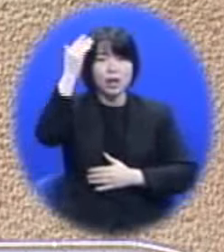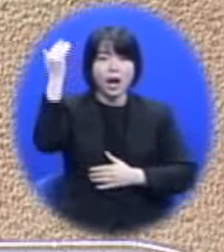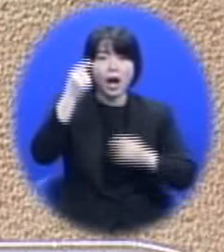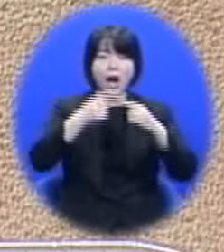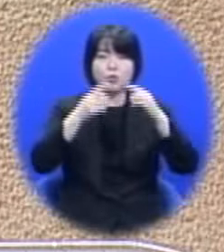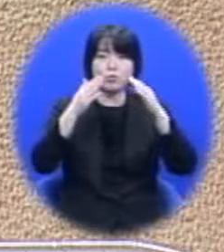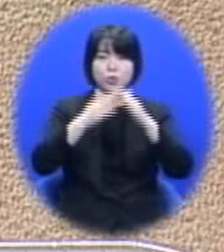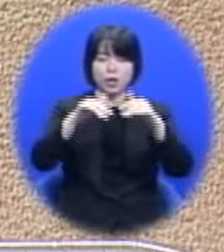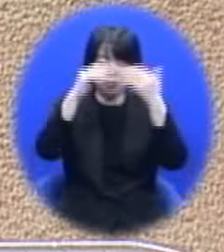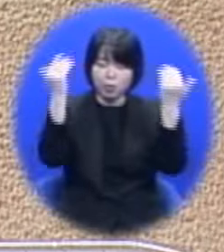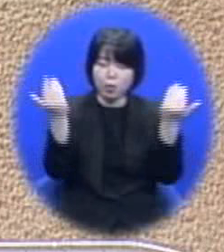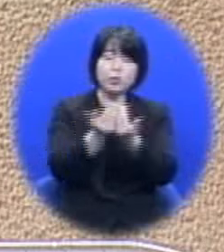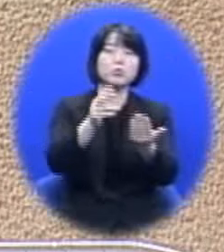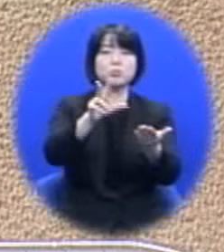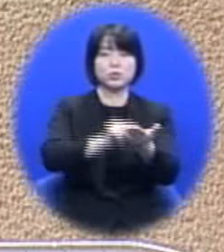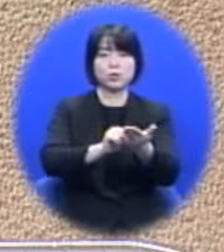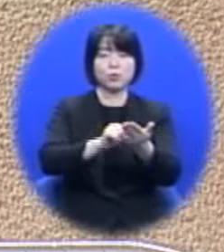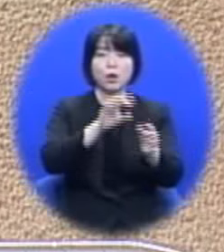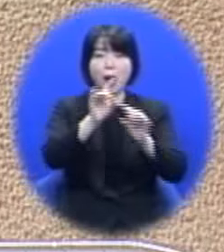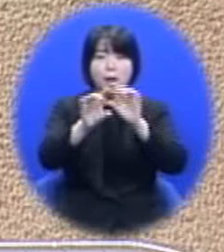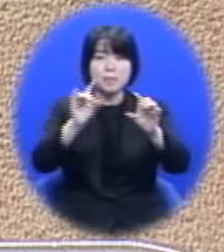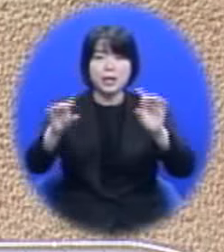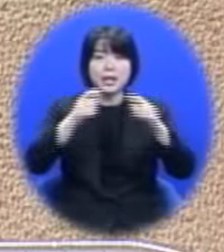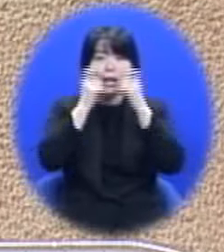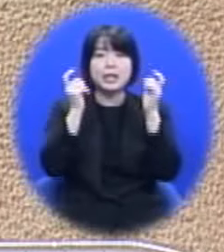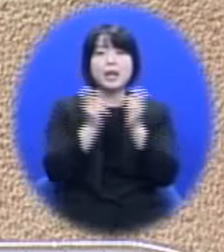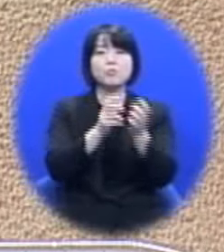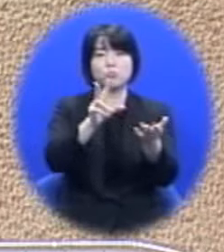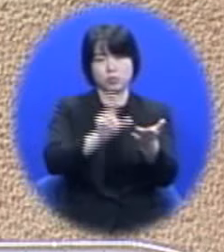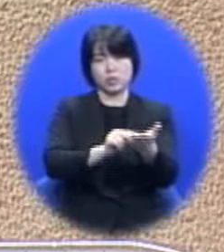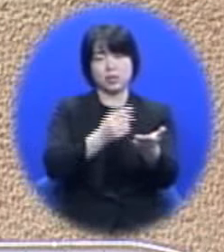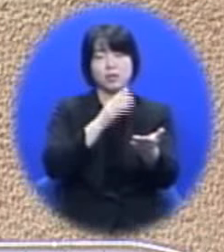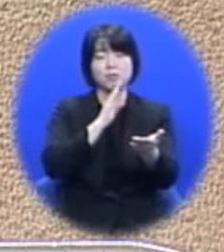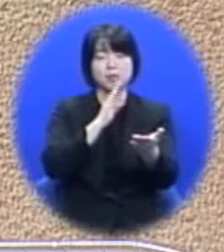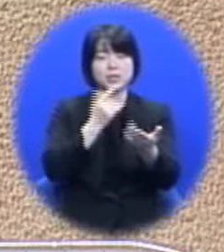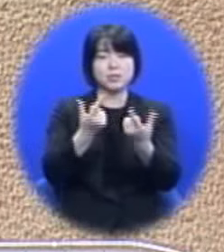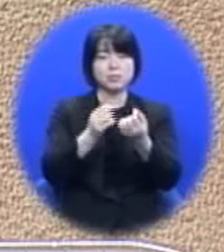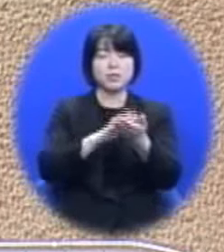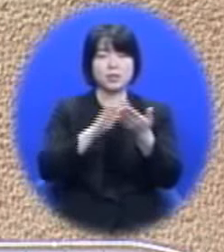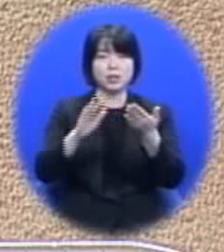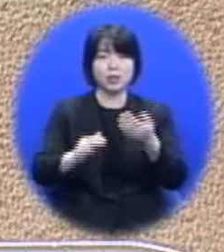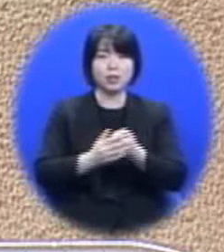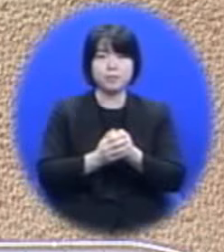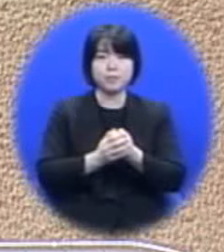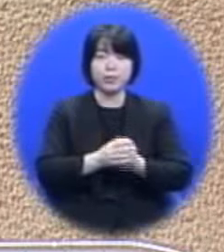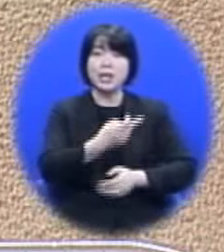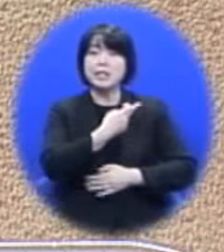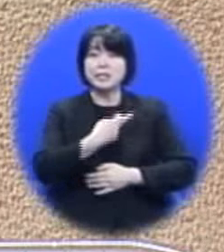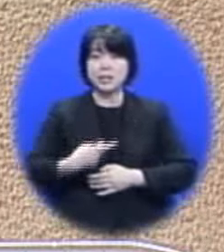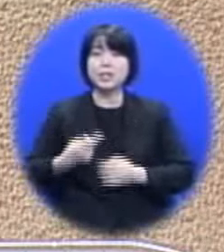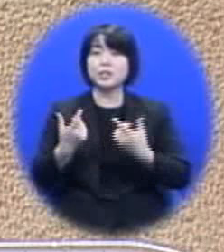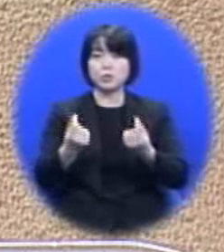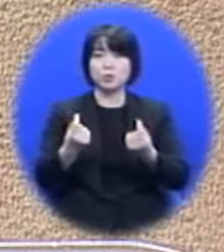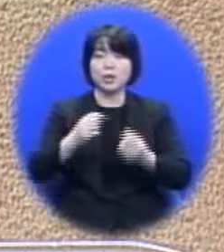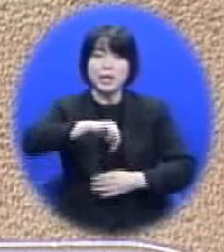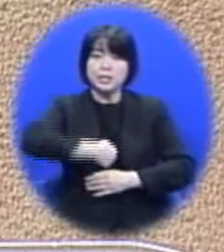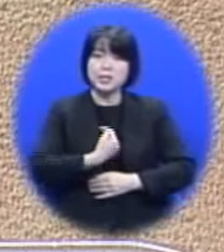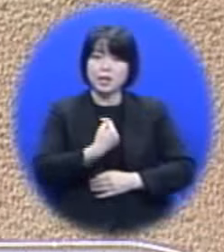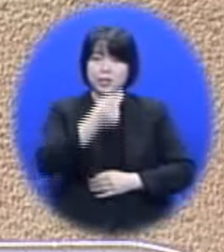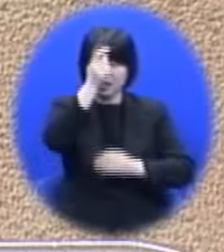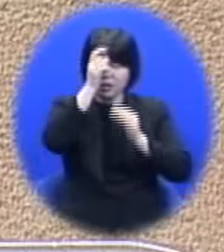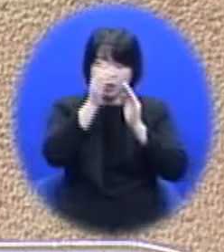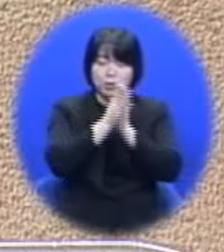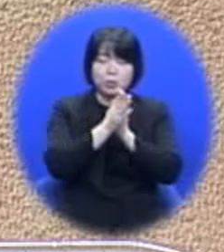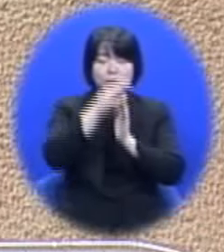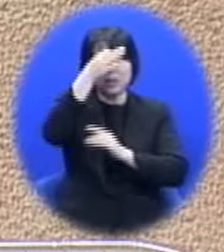문제이기도 하고 우리 각자 개인의 문제이기도 합니다. 여러분, 제자들이 그랬어요. 자기들의 기도에 능력이